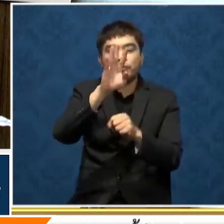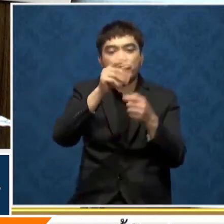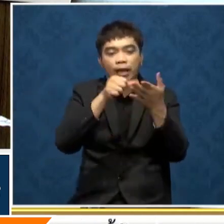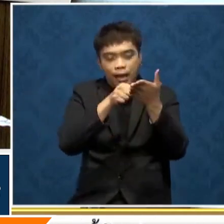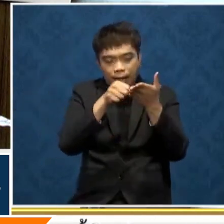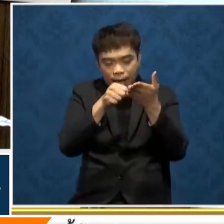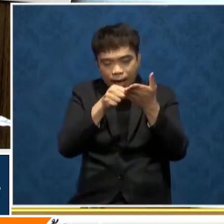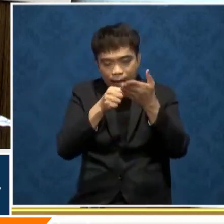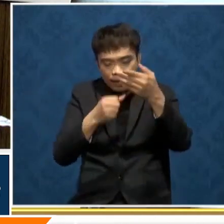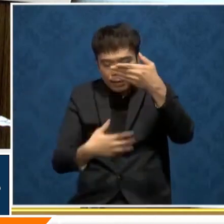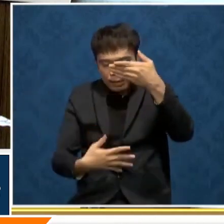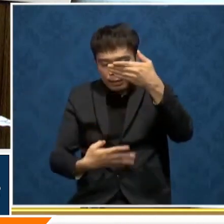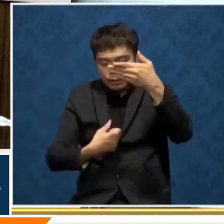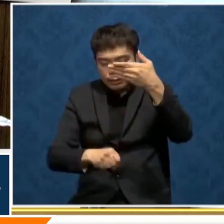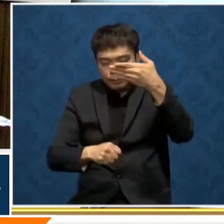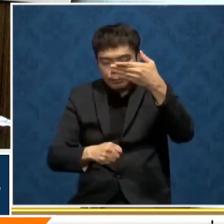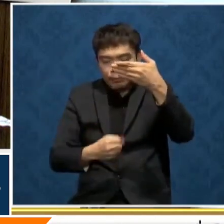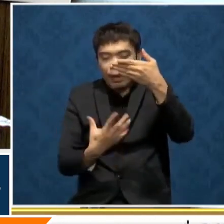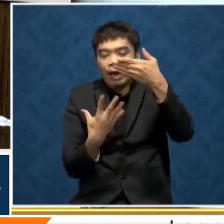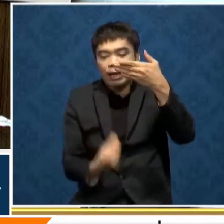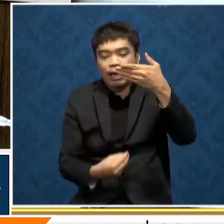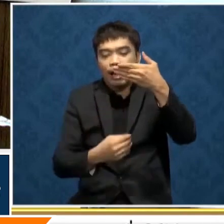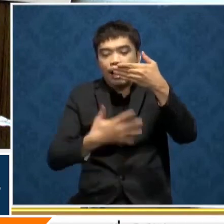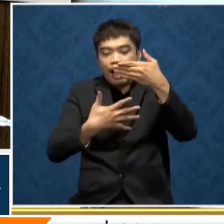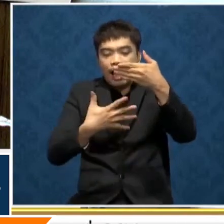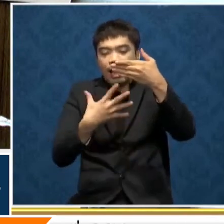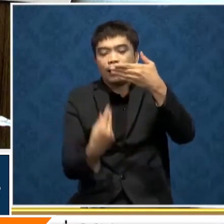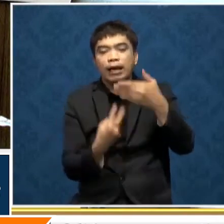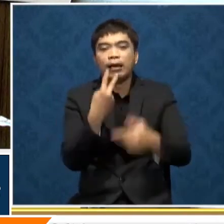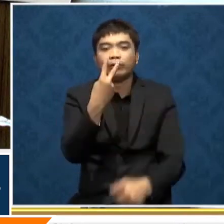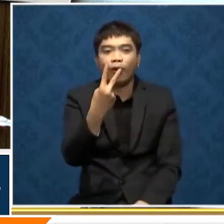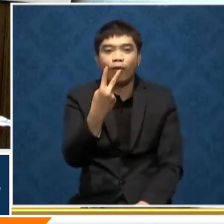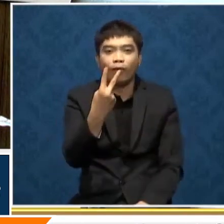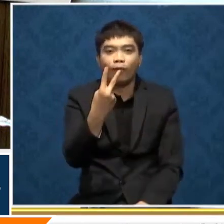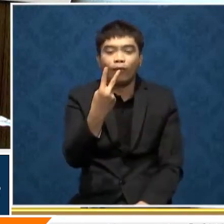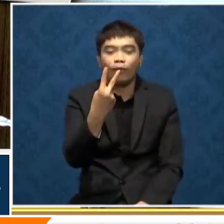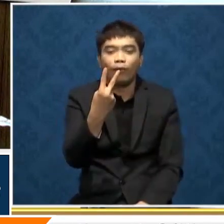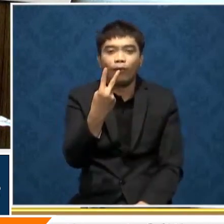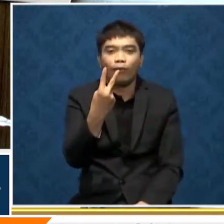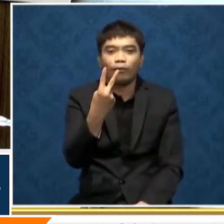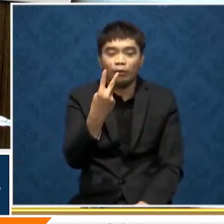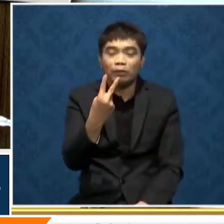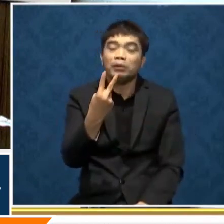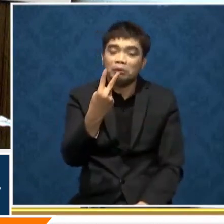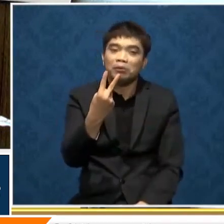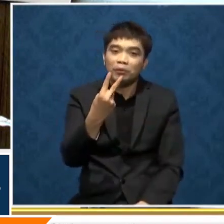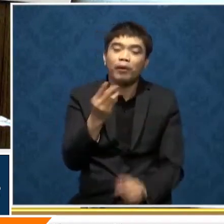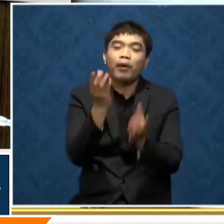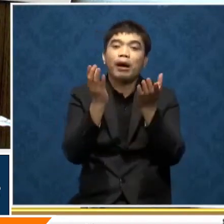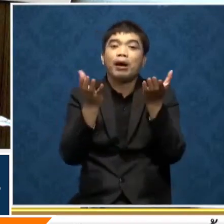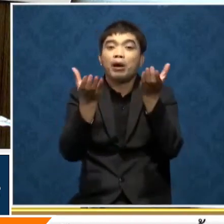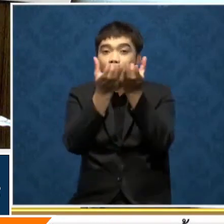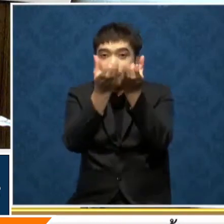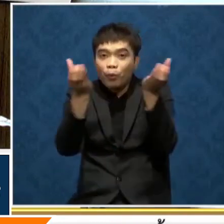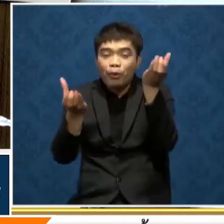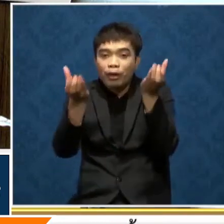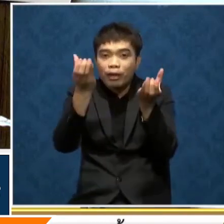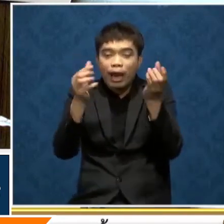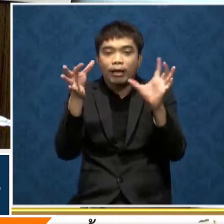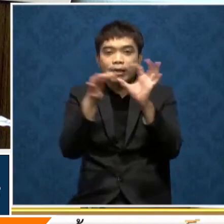5เรื่องกับเหลือกับเหลือเพียง 2เรื่องนะครับก็ทั้งหมดเป็นกระบวนการยุติธรรมทางอาญาทั้ง